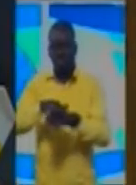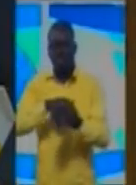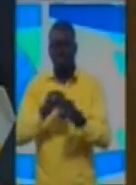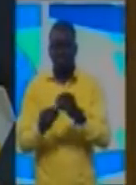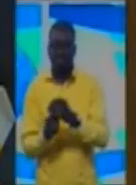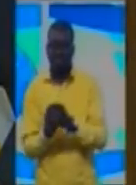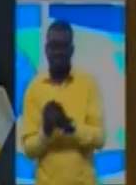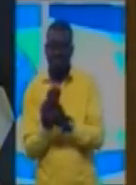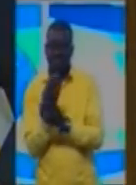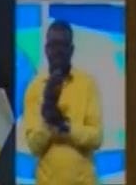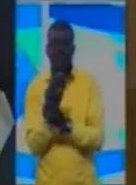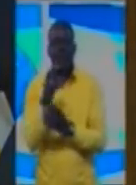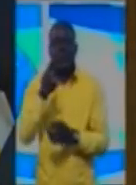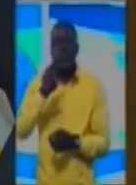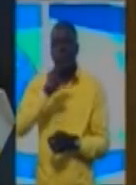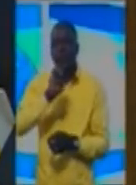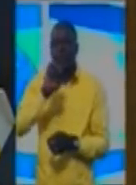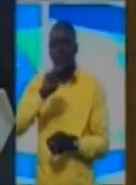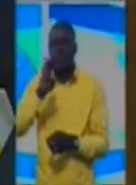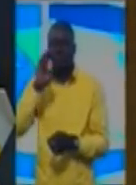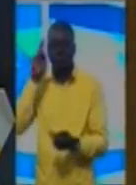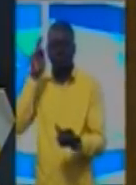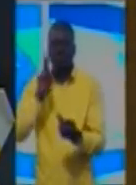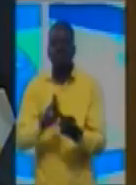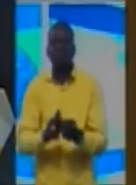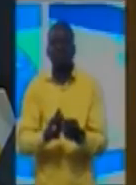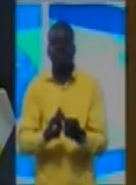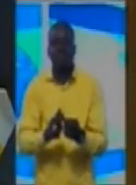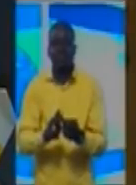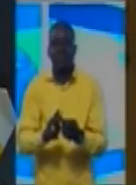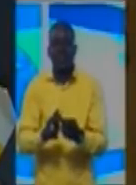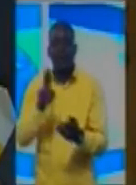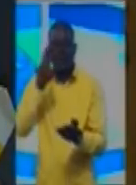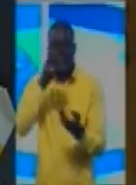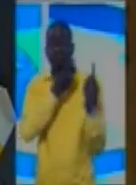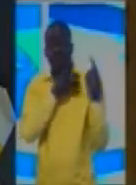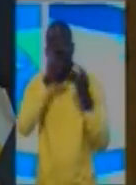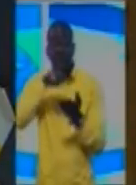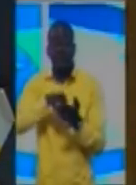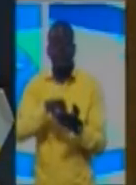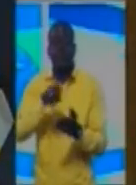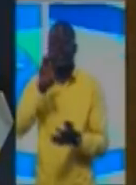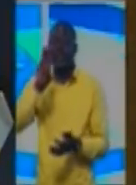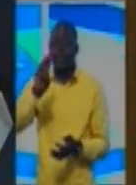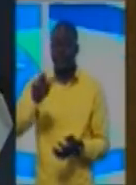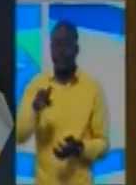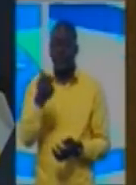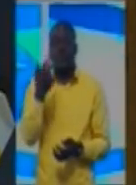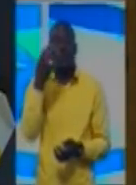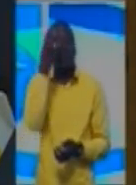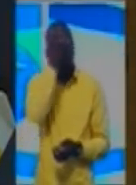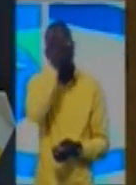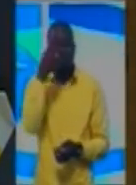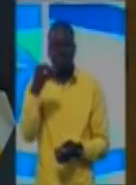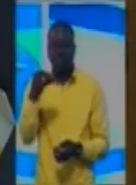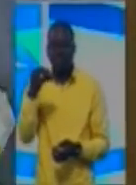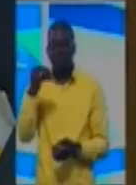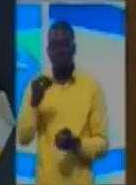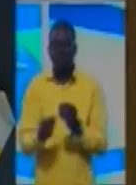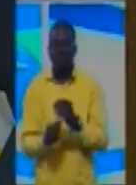croissance appréciable. Nous faisons depuis 2012 plus de 6% de croissance et nous